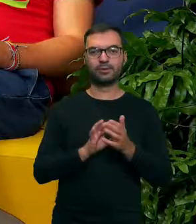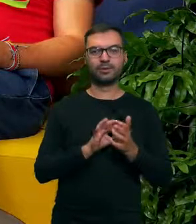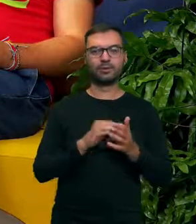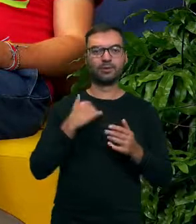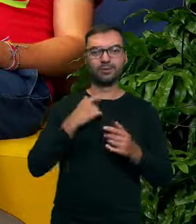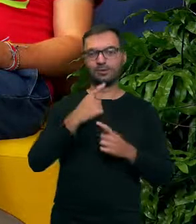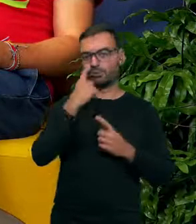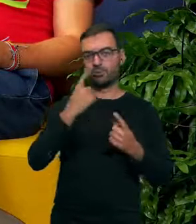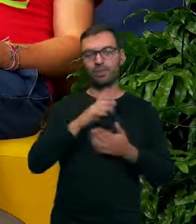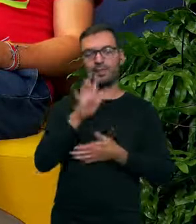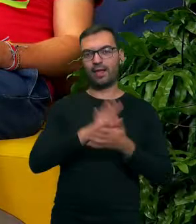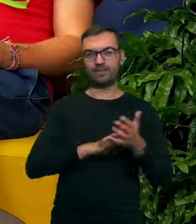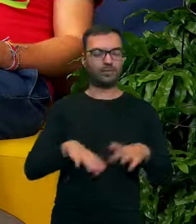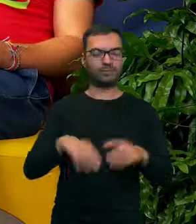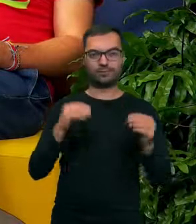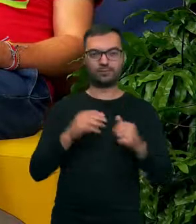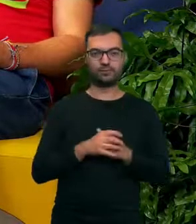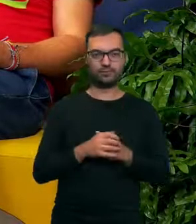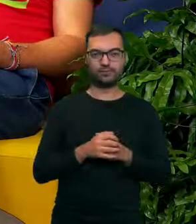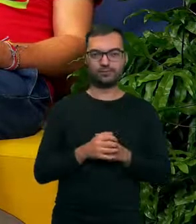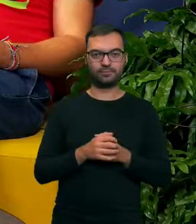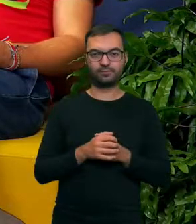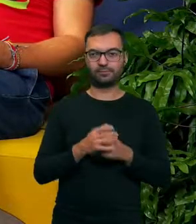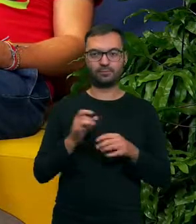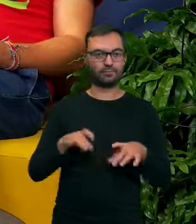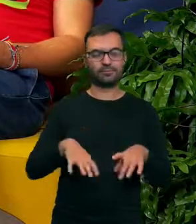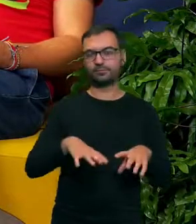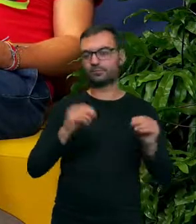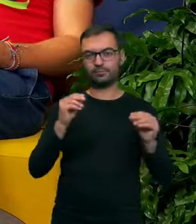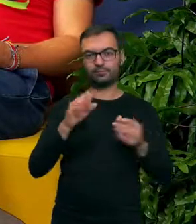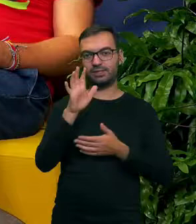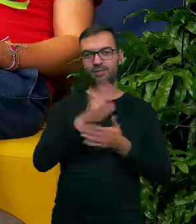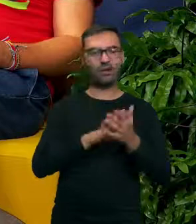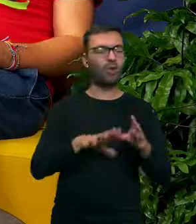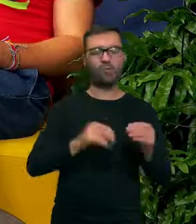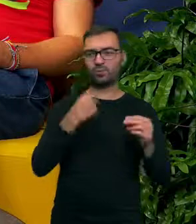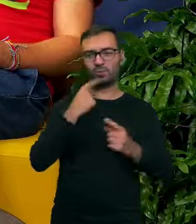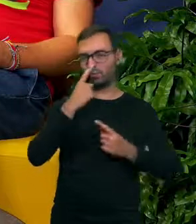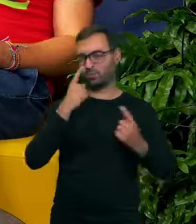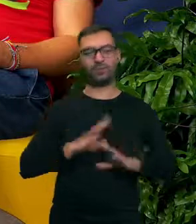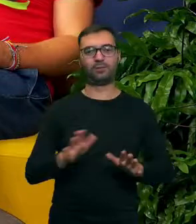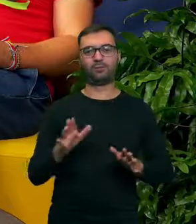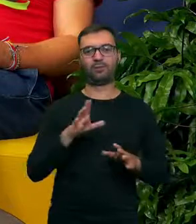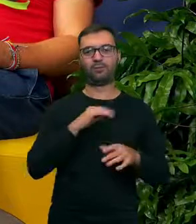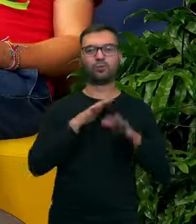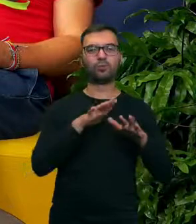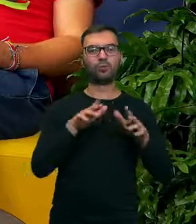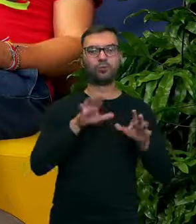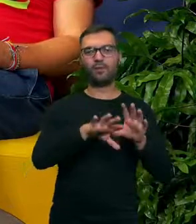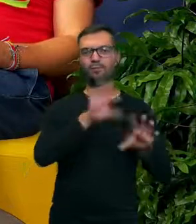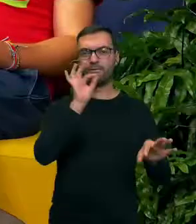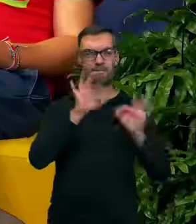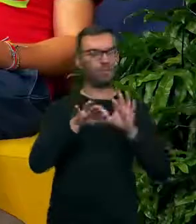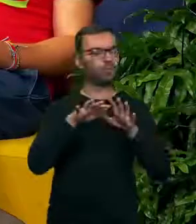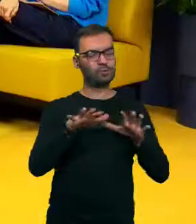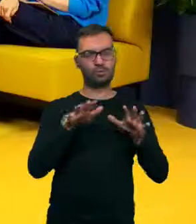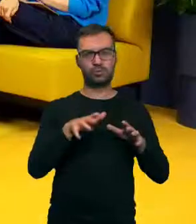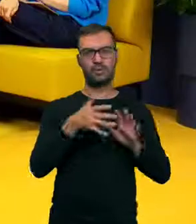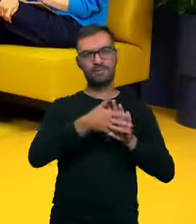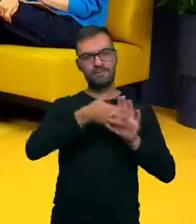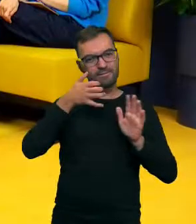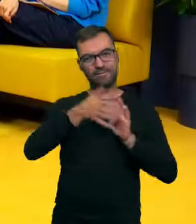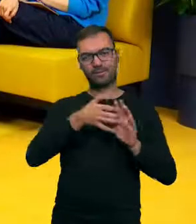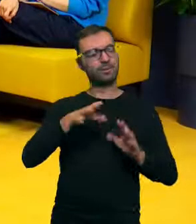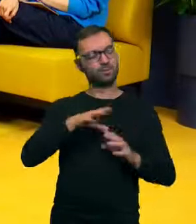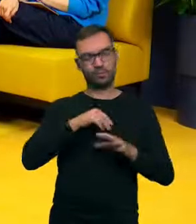mieliśmy bardzo dobry tekst na starcie i że tak, ten scenariusz od pierwszego draftu był bardzo dobry i można było w związku z tym dużo z tych scen powyciągać. No i to, że